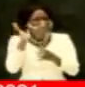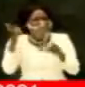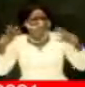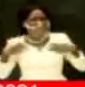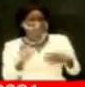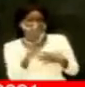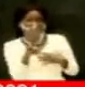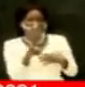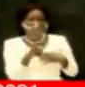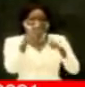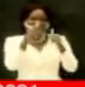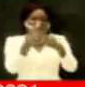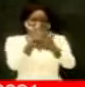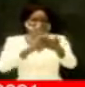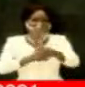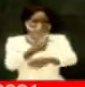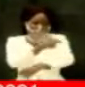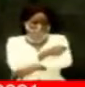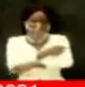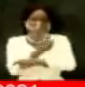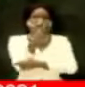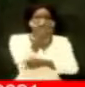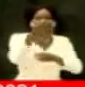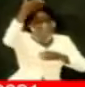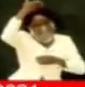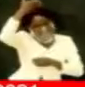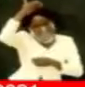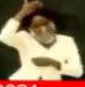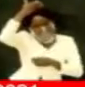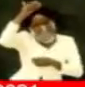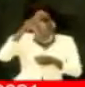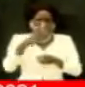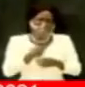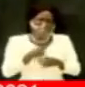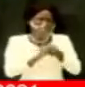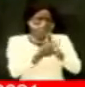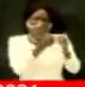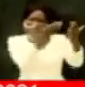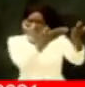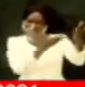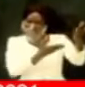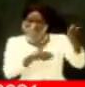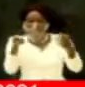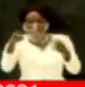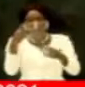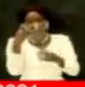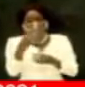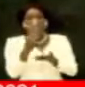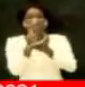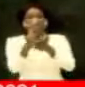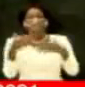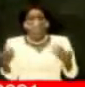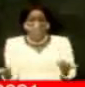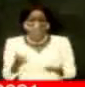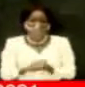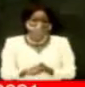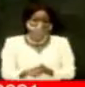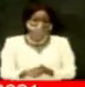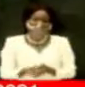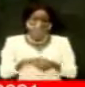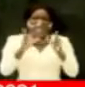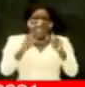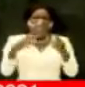atithandize moyenekera katemerayo ambiri akulandira bwinobwino opanda chovuta china chilichonse mujakambira bambo